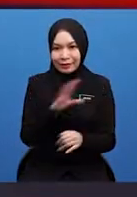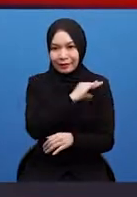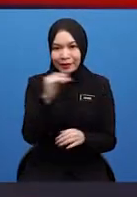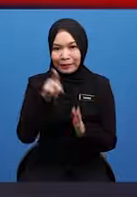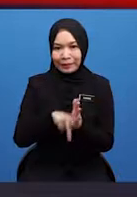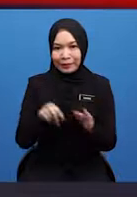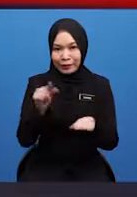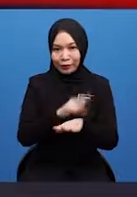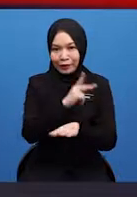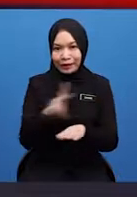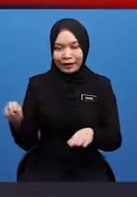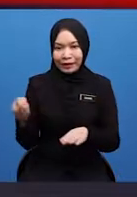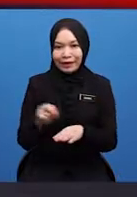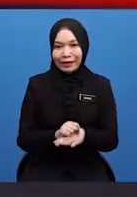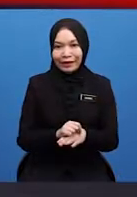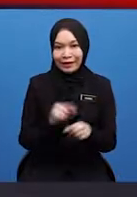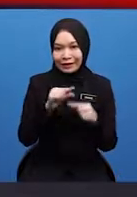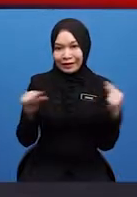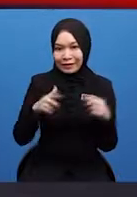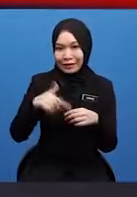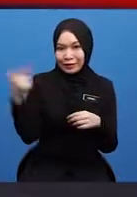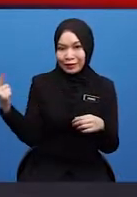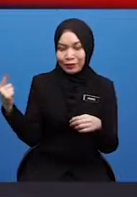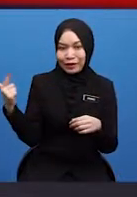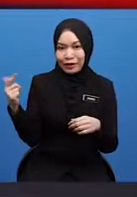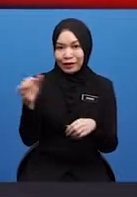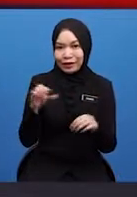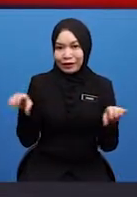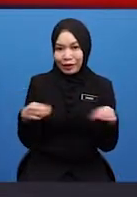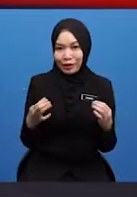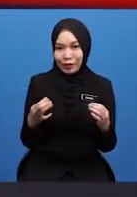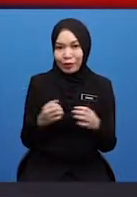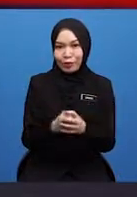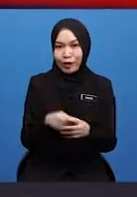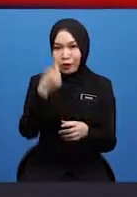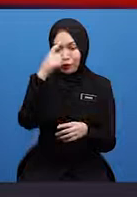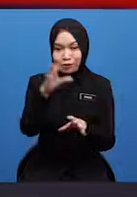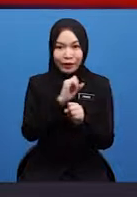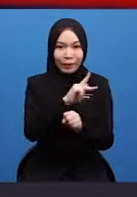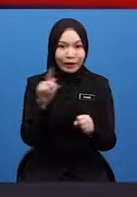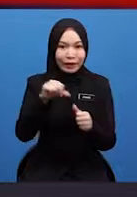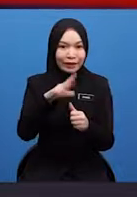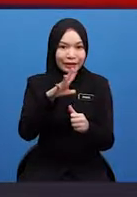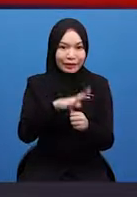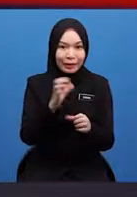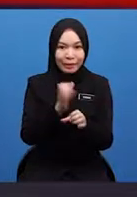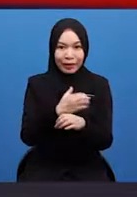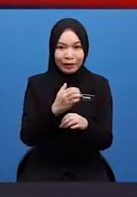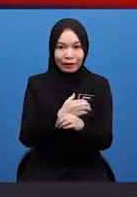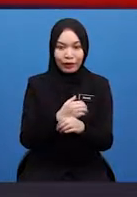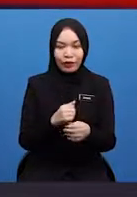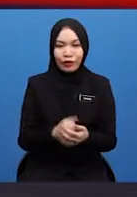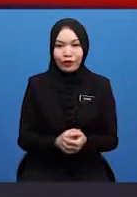yang diolah untuk mewujudkan ruang dan memberi kesan bentuk nyata. Rupa asas